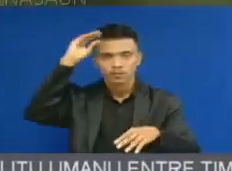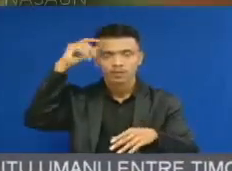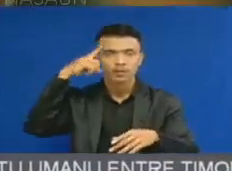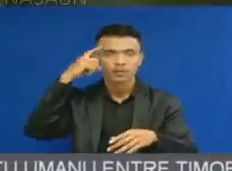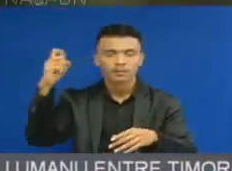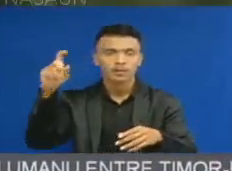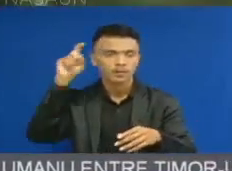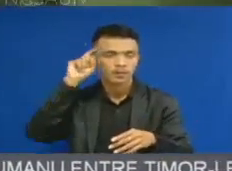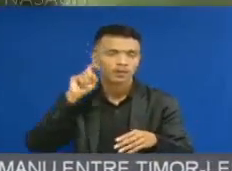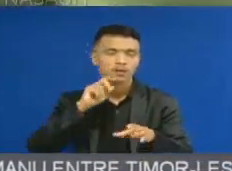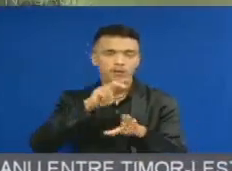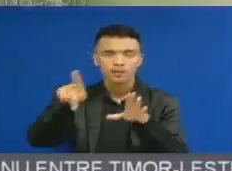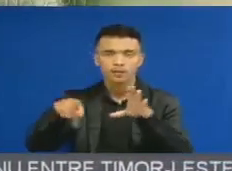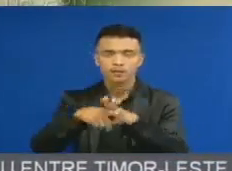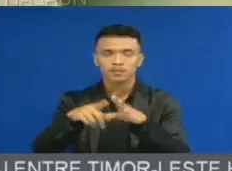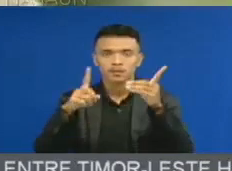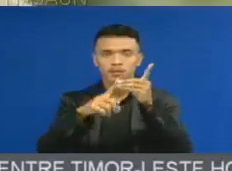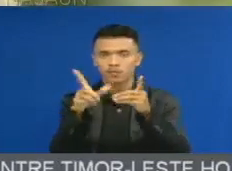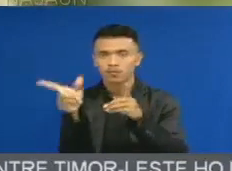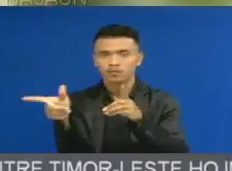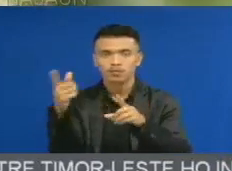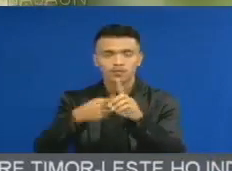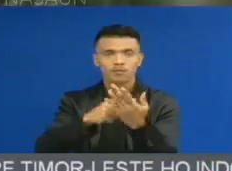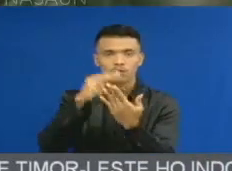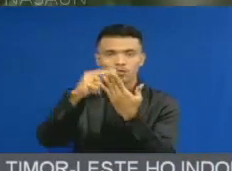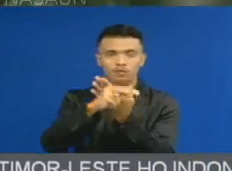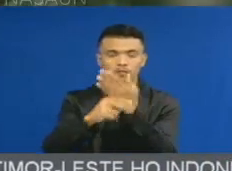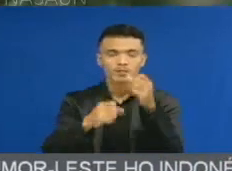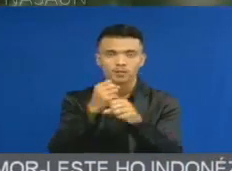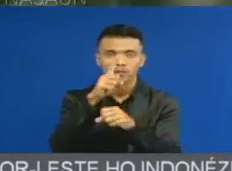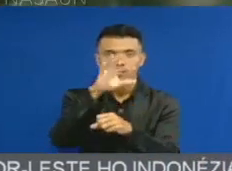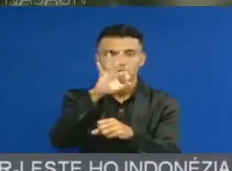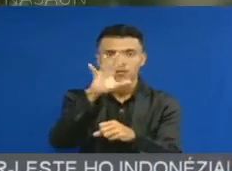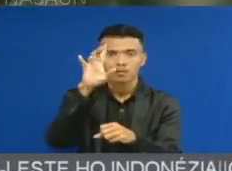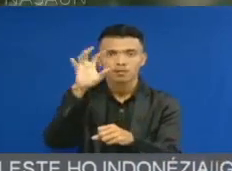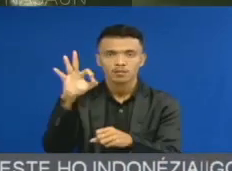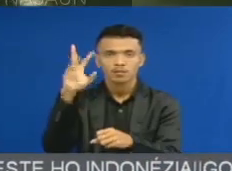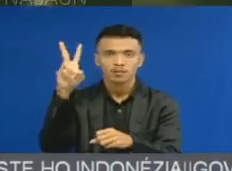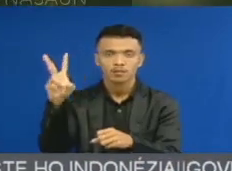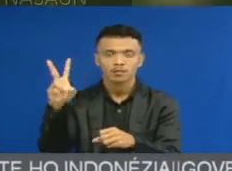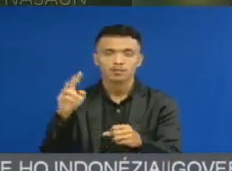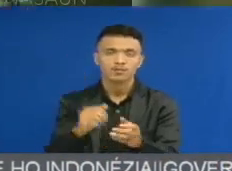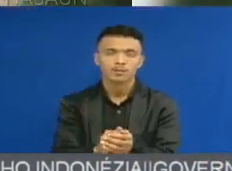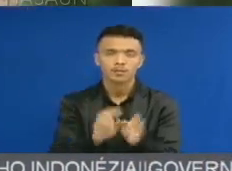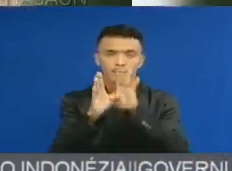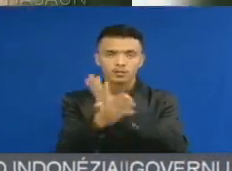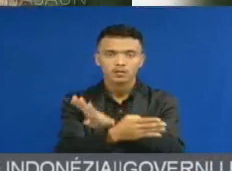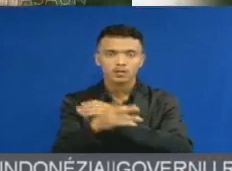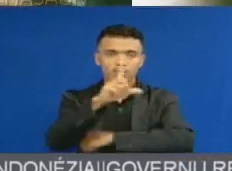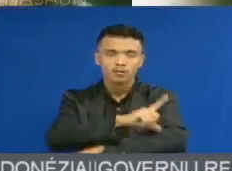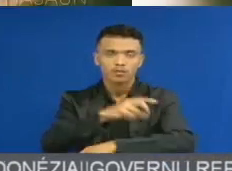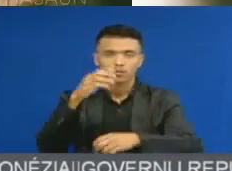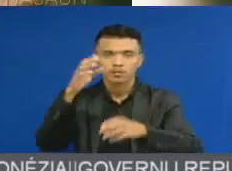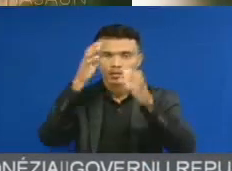presença. Mai be iha loron ruanulu fulang novembro tinang riung ida atu siat sianulu resing rua. Sai loron tristeza bati